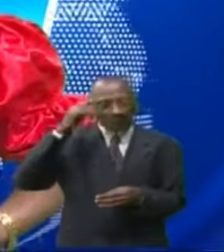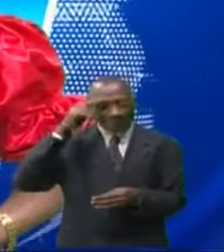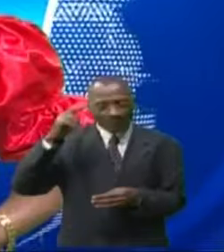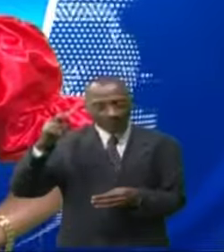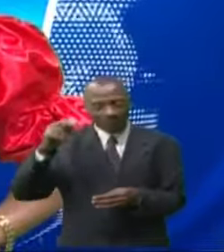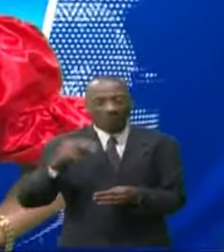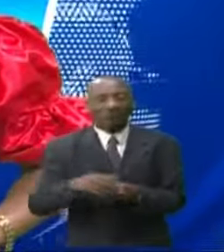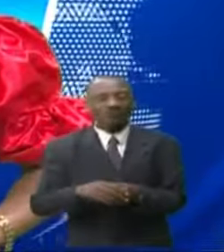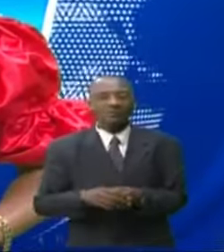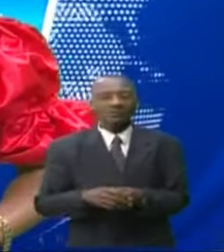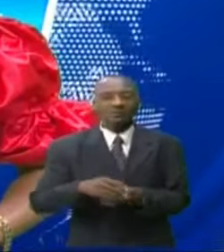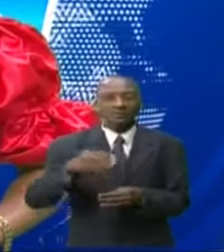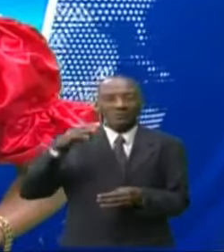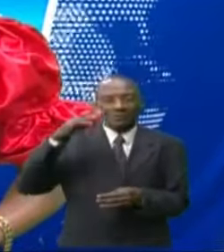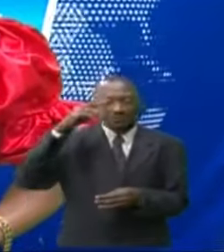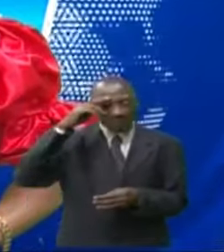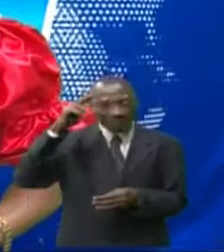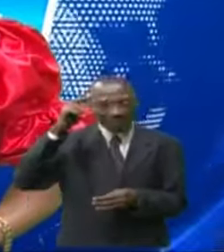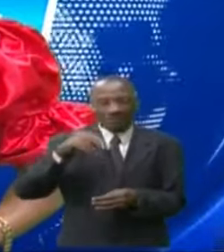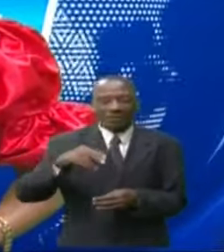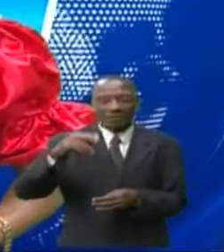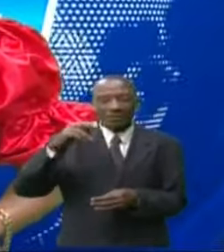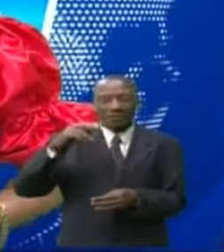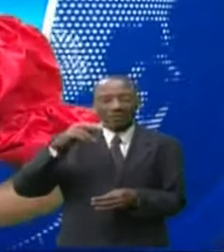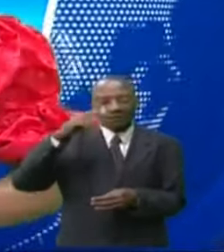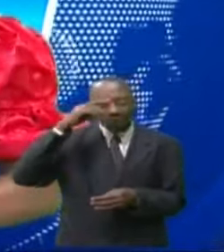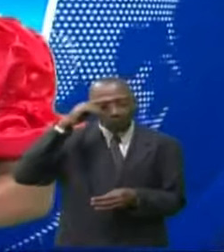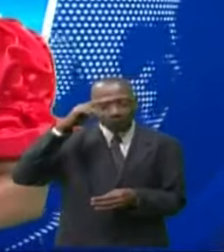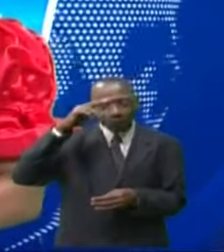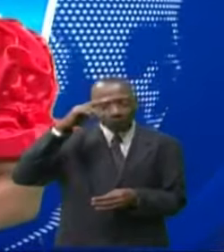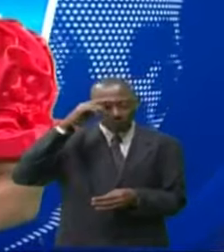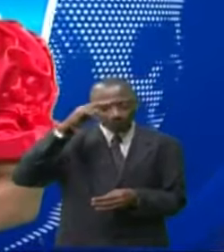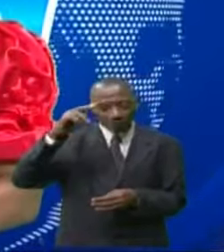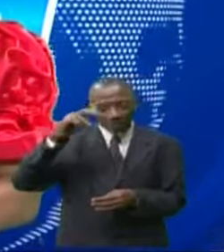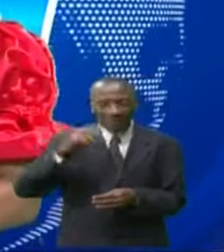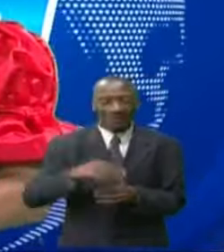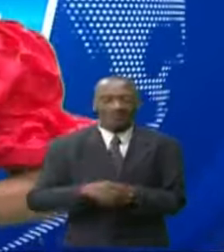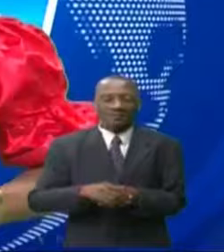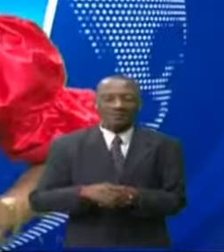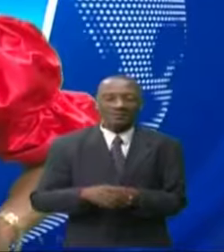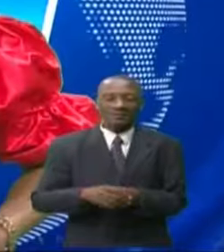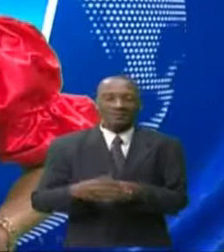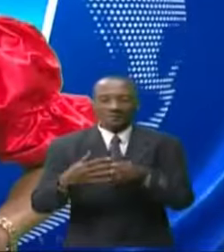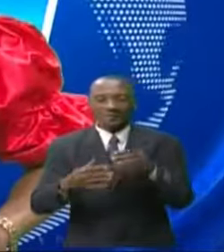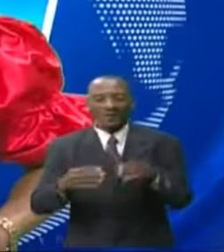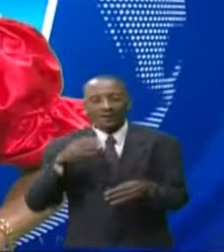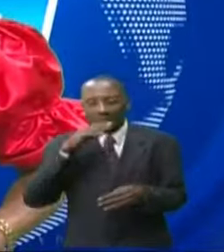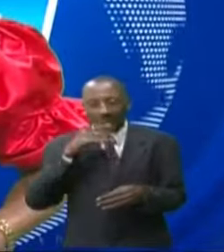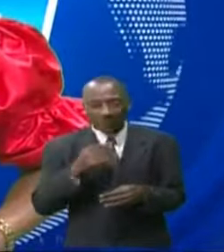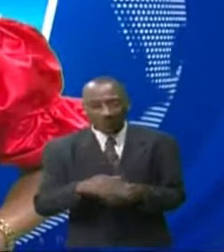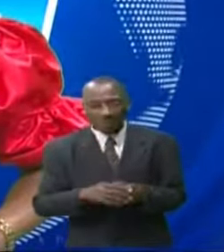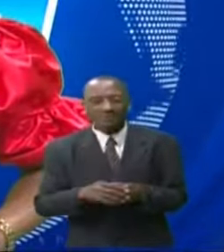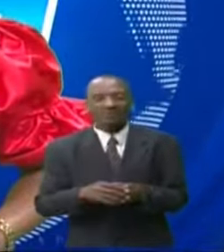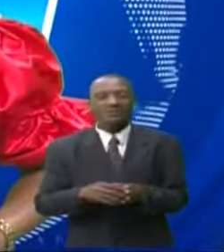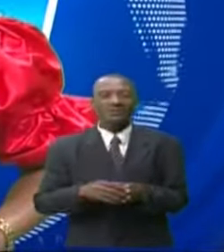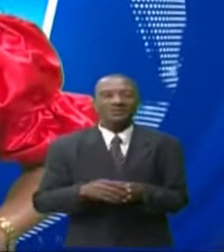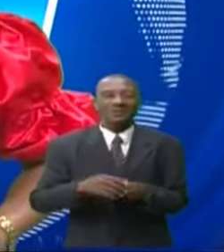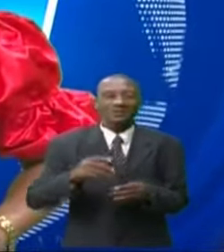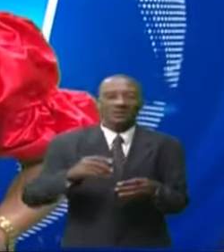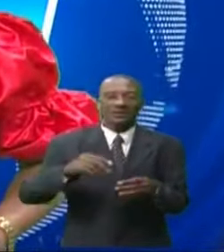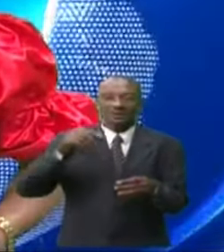delobinza upen sangamamba ngomba kikousa telécom mimosa et